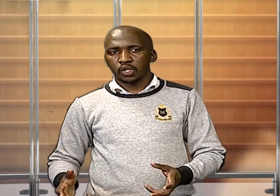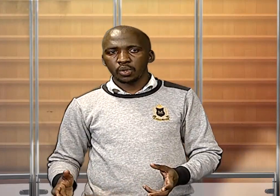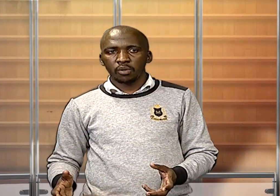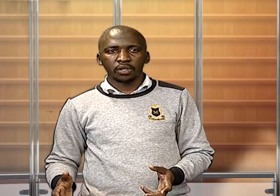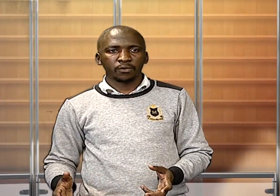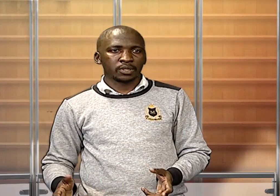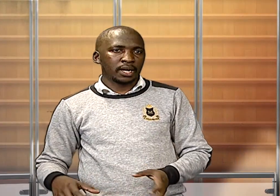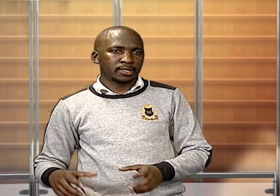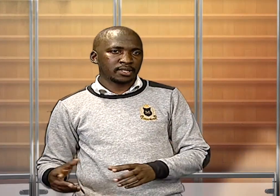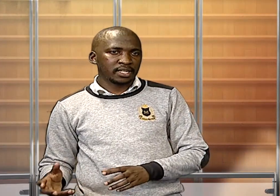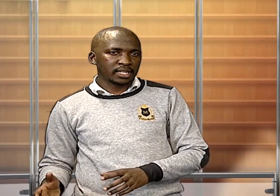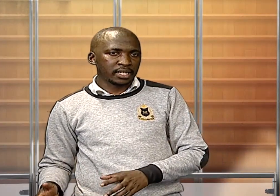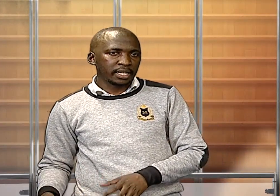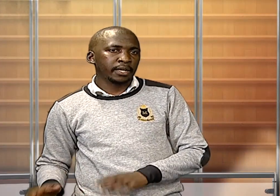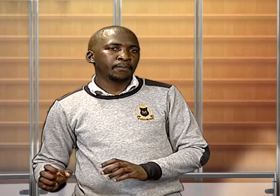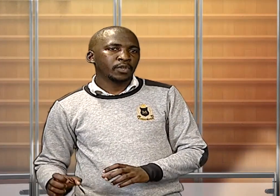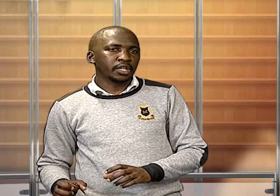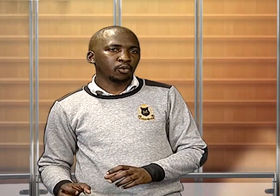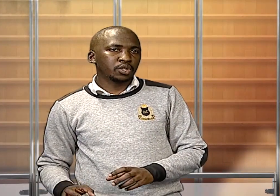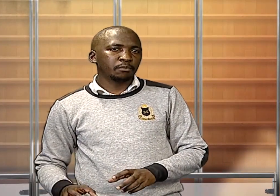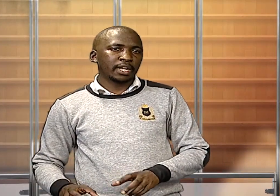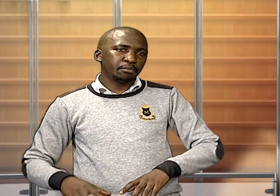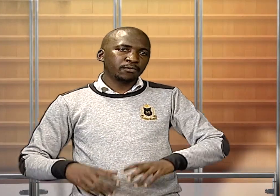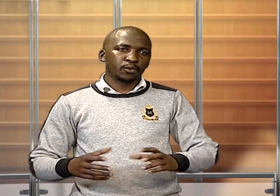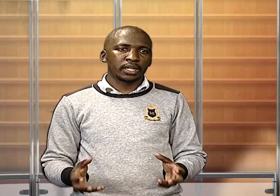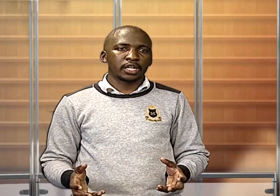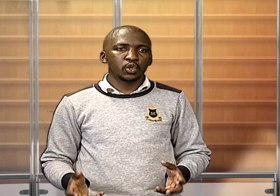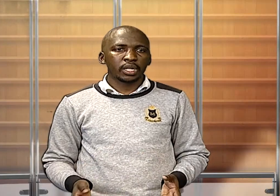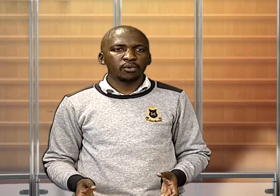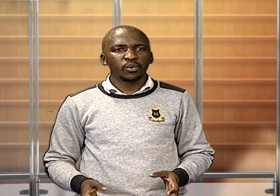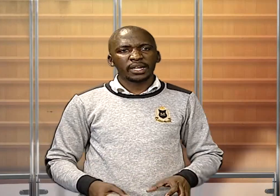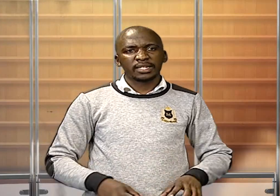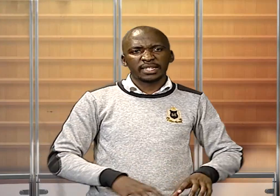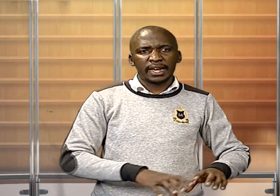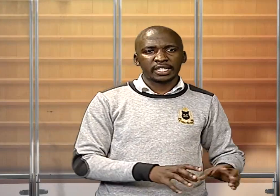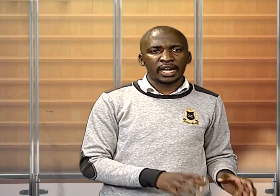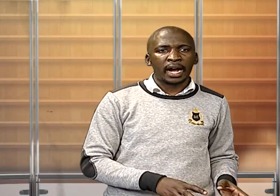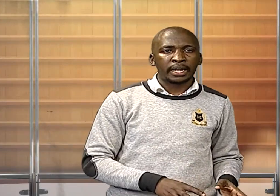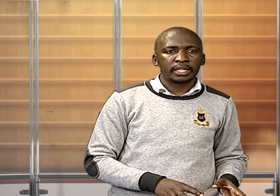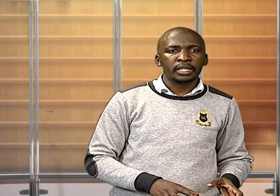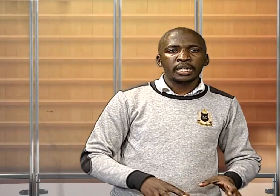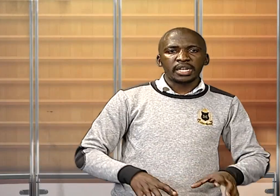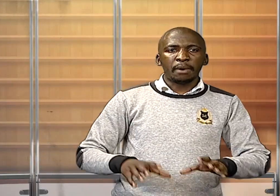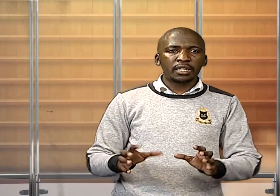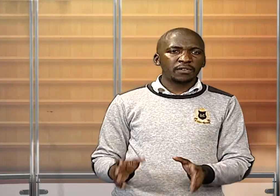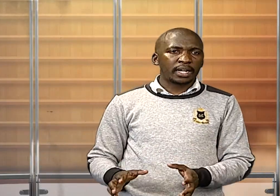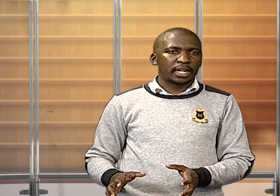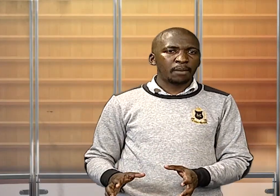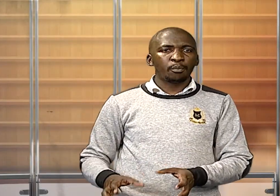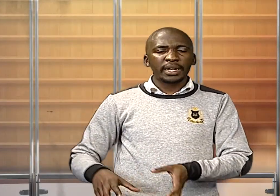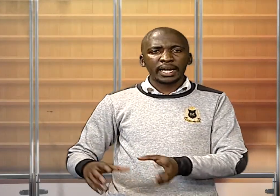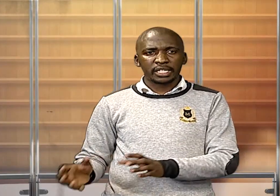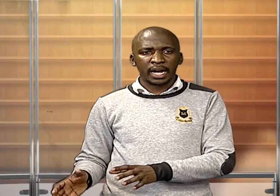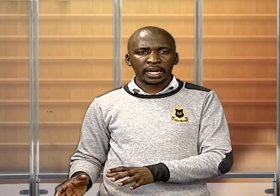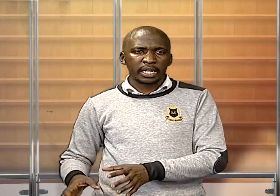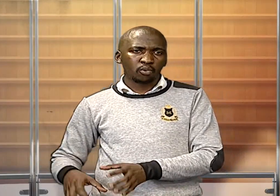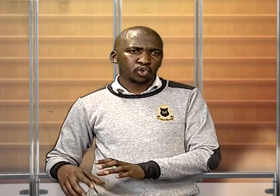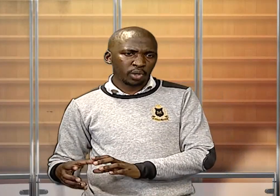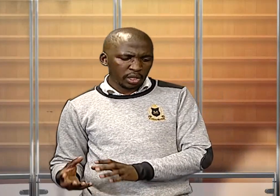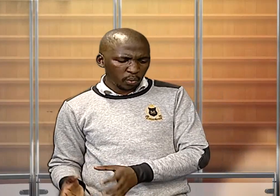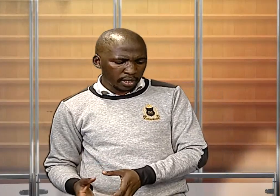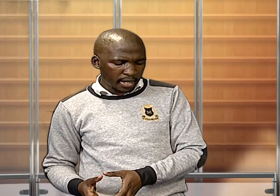umfwati nakashonelwe indvodza azile nekuthi mhlawumbe indvodza nayishonelwe yona izila njani nebantwana nabo benta